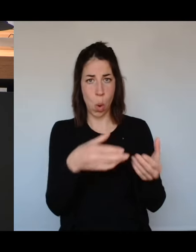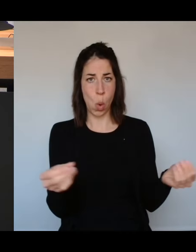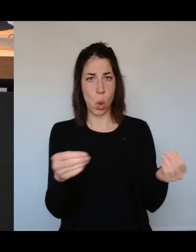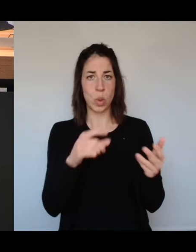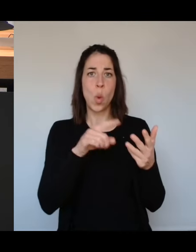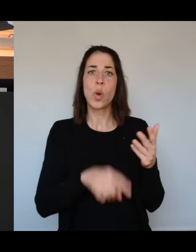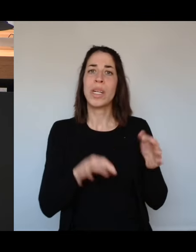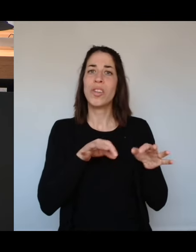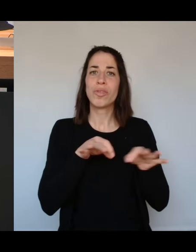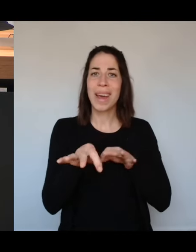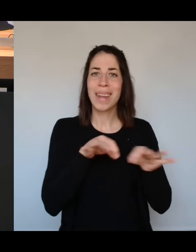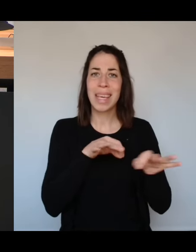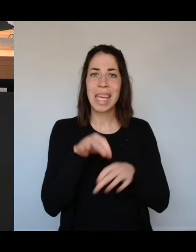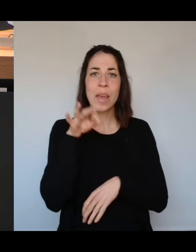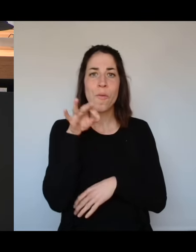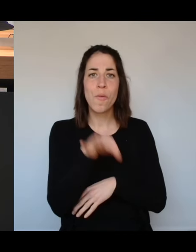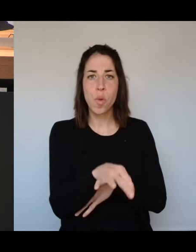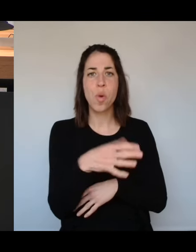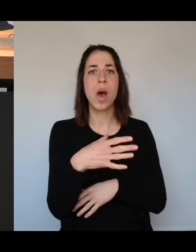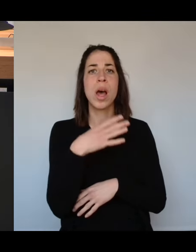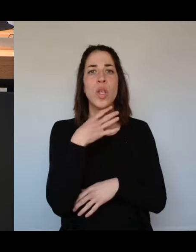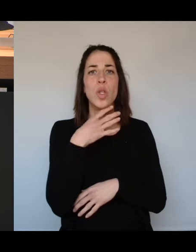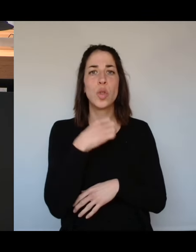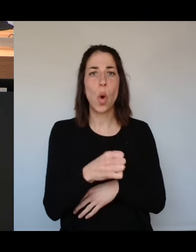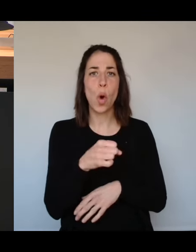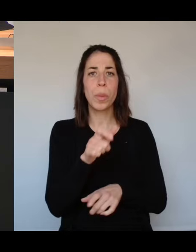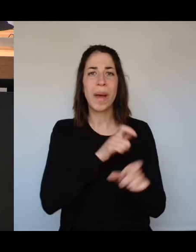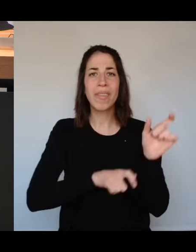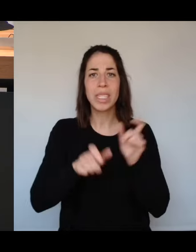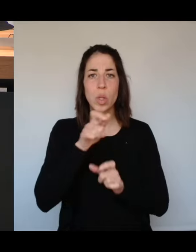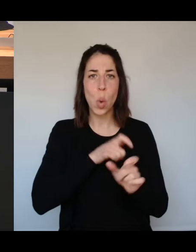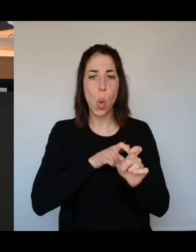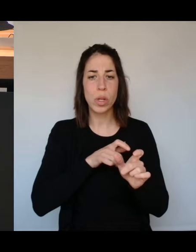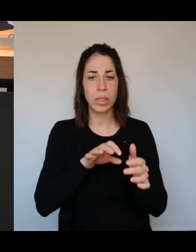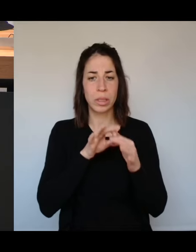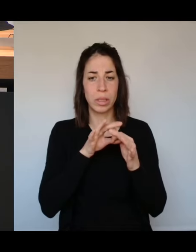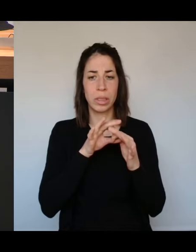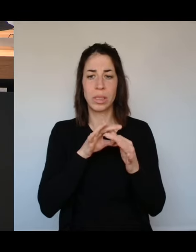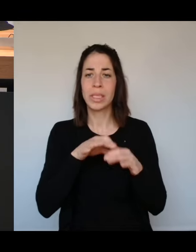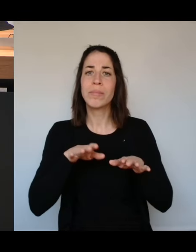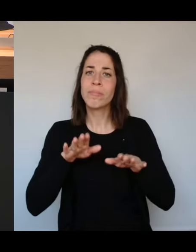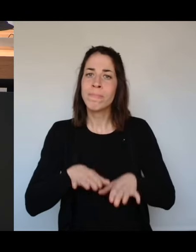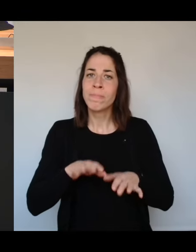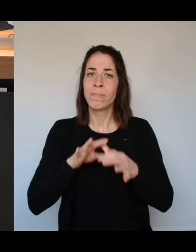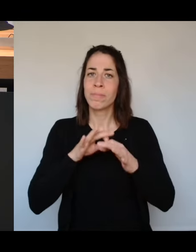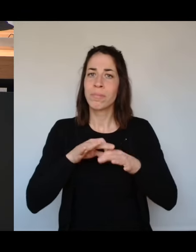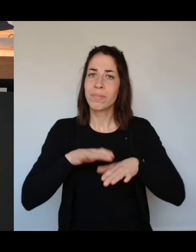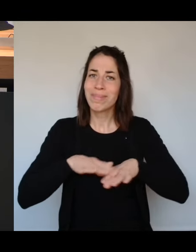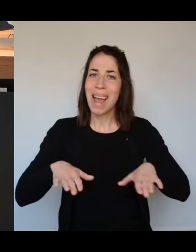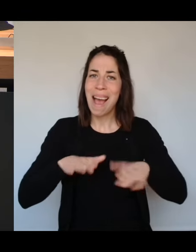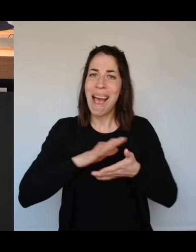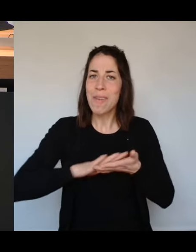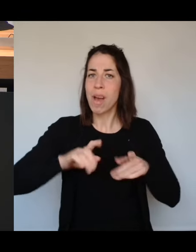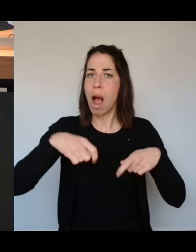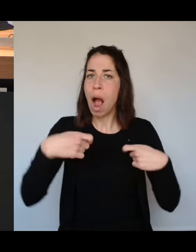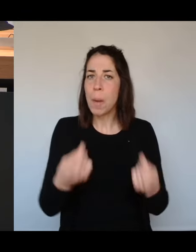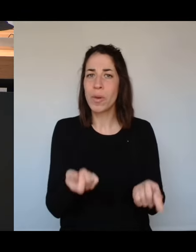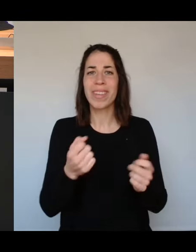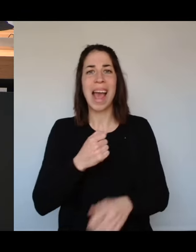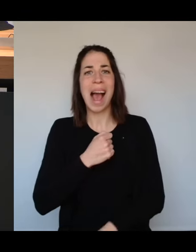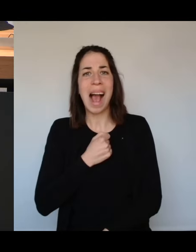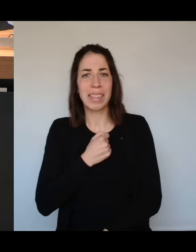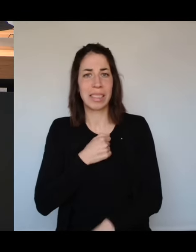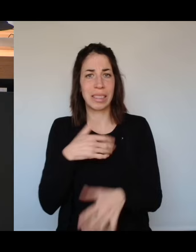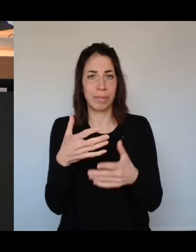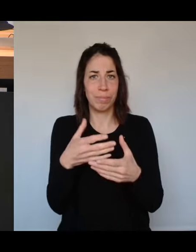Suchtprävention, mit niedrigschwelligen Angeboten, die Wohnungslosigkeit verhindern und Existenzängste nehmen, in ganz Berlin, von Spandau über Mitte nach